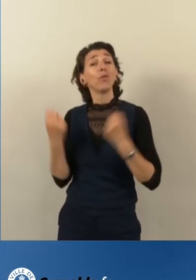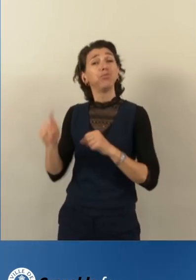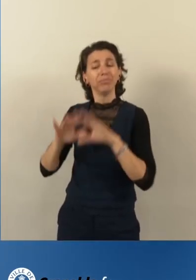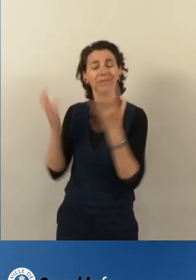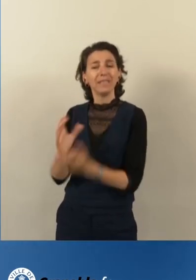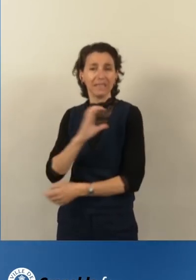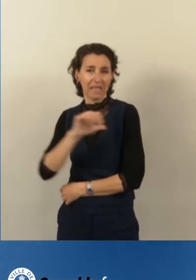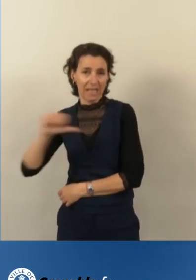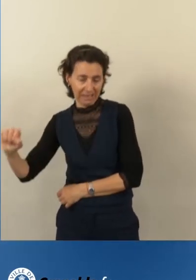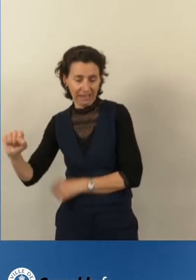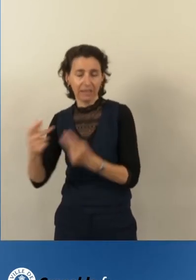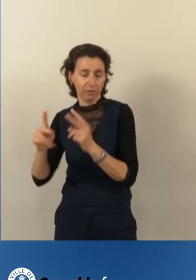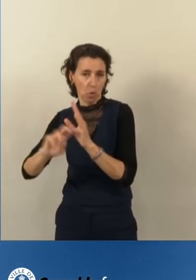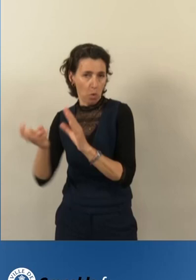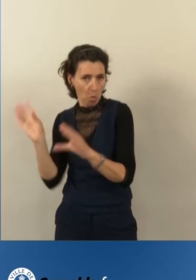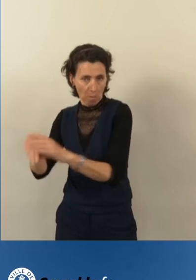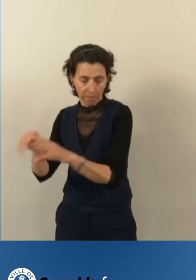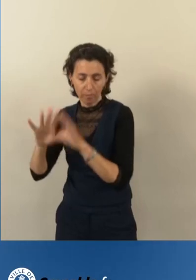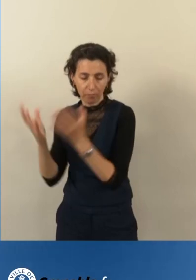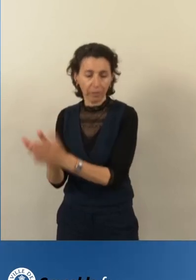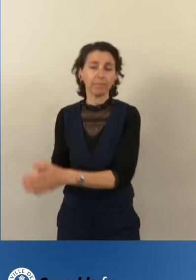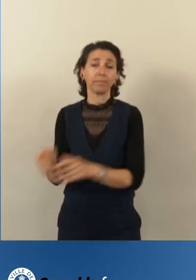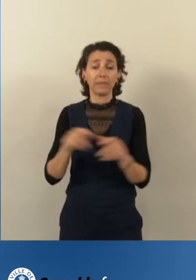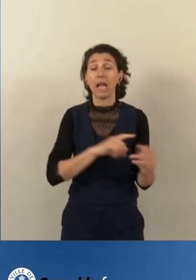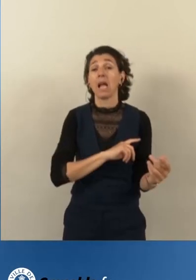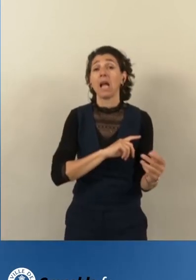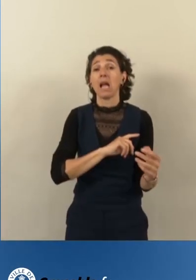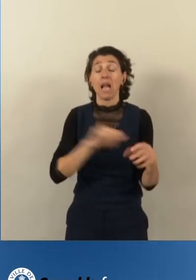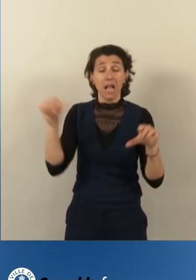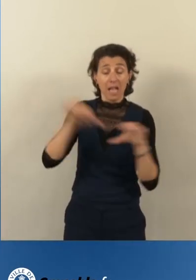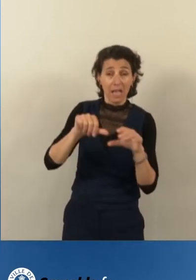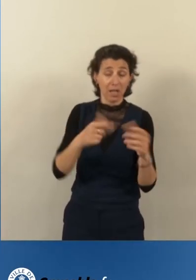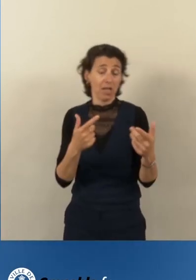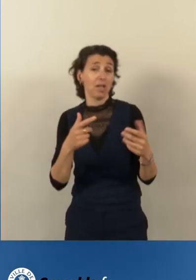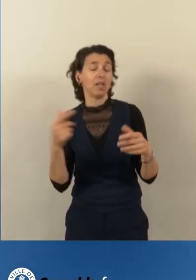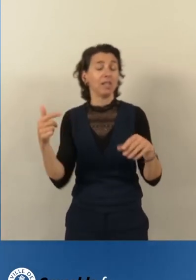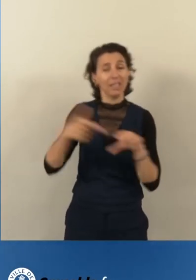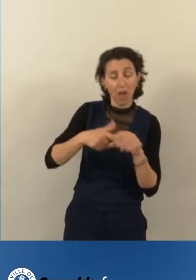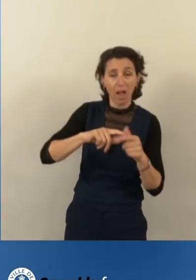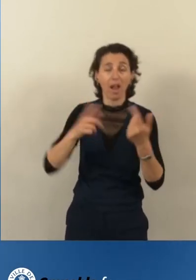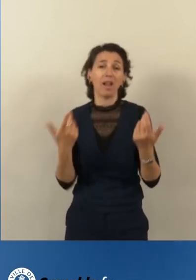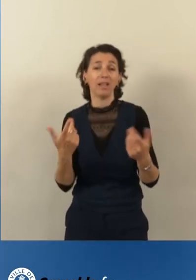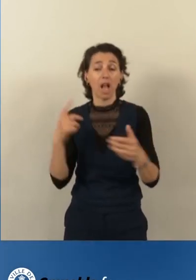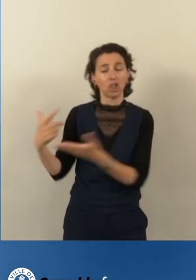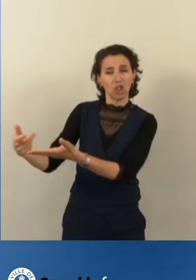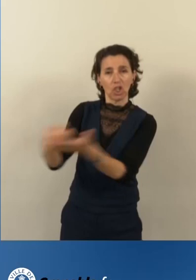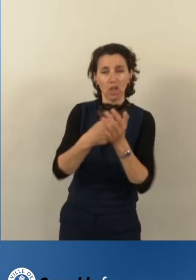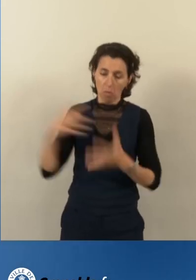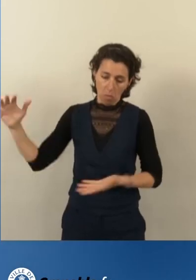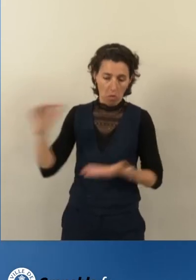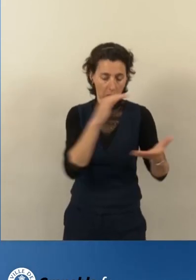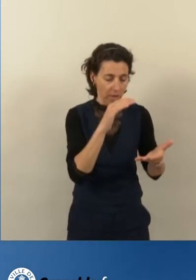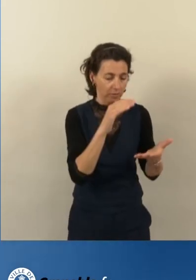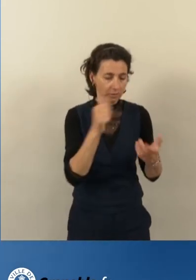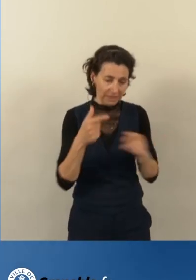ville de Grenoble si je fais le rapport de tous ces litres de gasoil et de d'essence sans plomb HT au nombre de